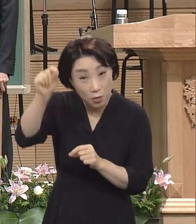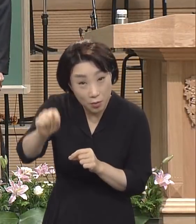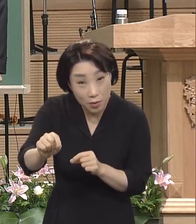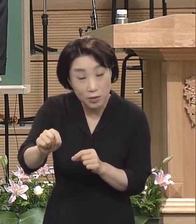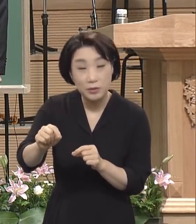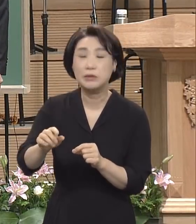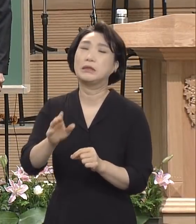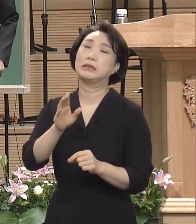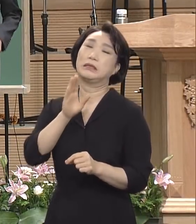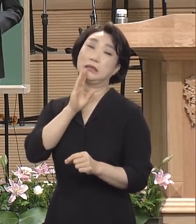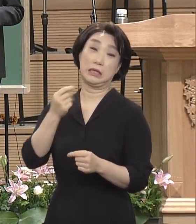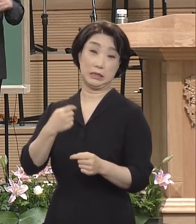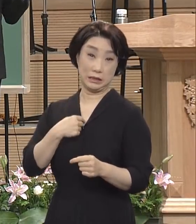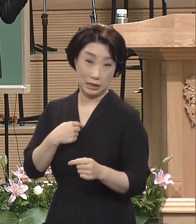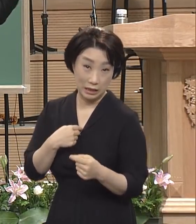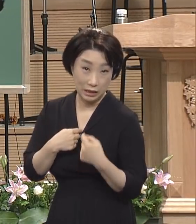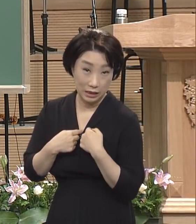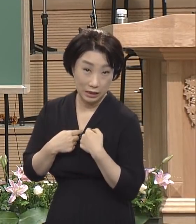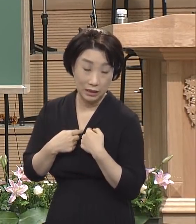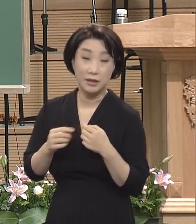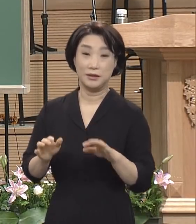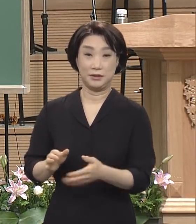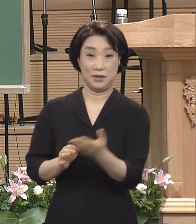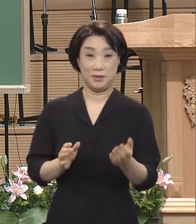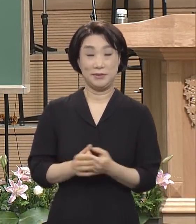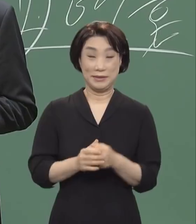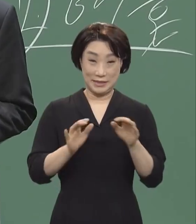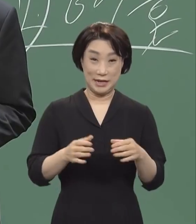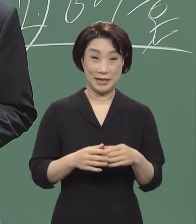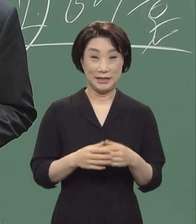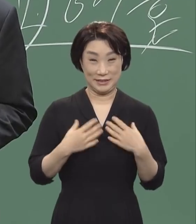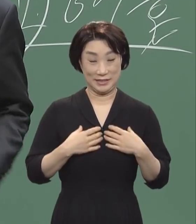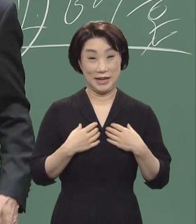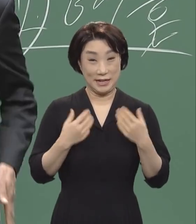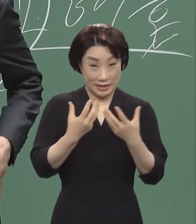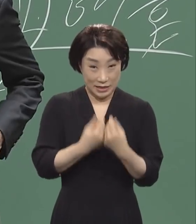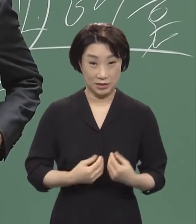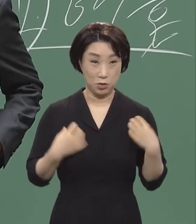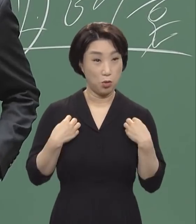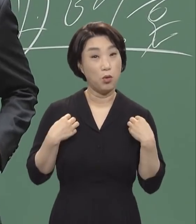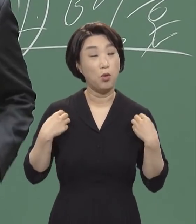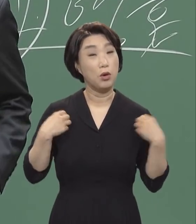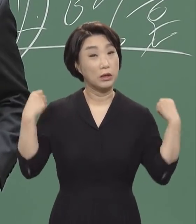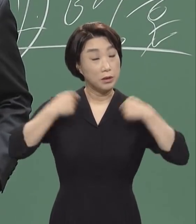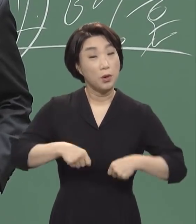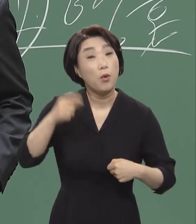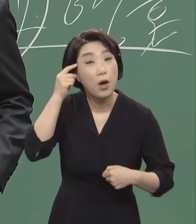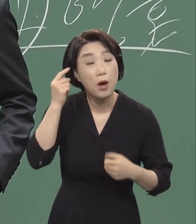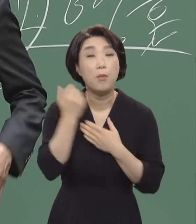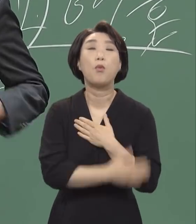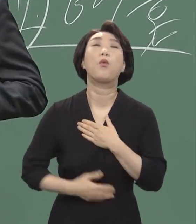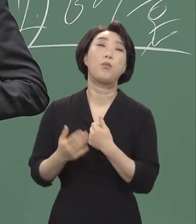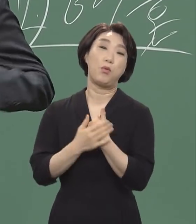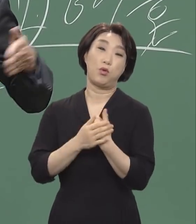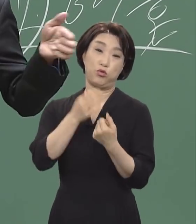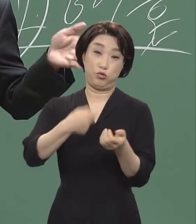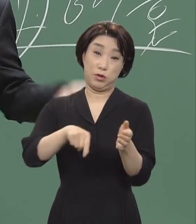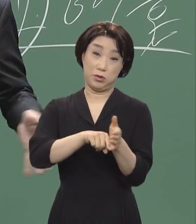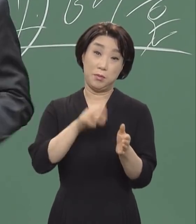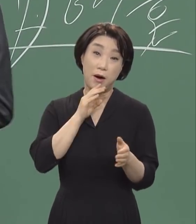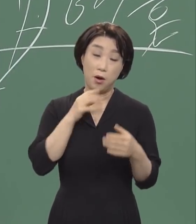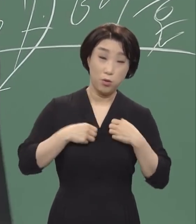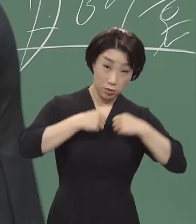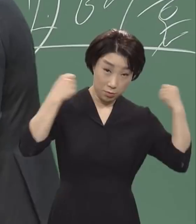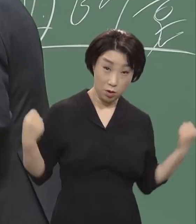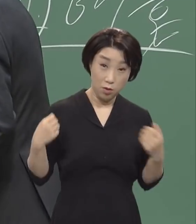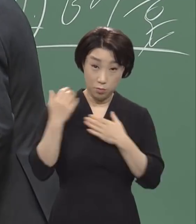진짜다. 내가 옷을 왜 입습니까? 몸을 위해서 입지요. 옷은 벗어도